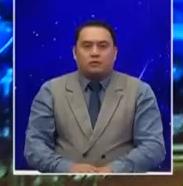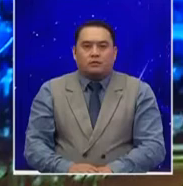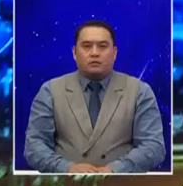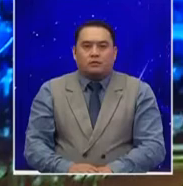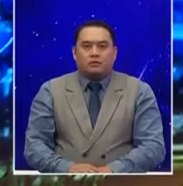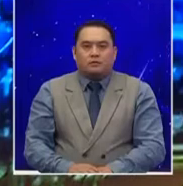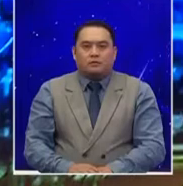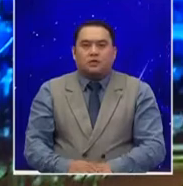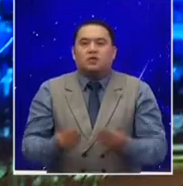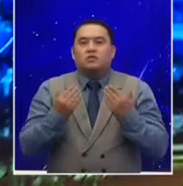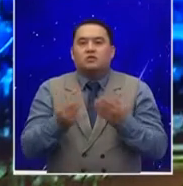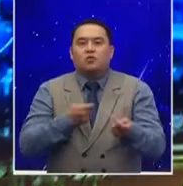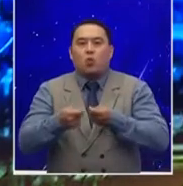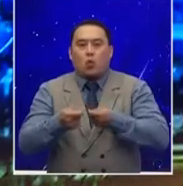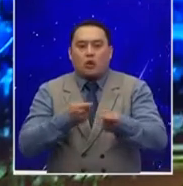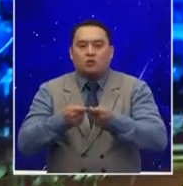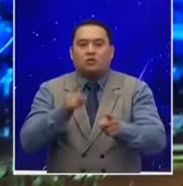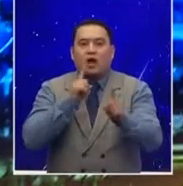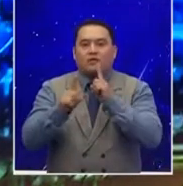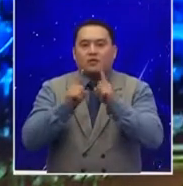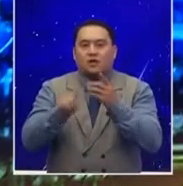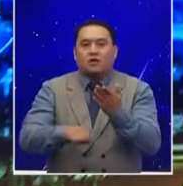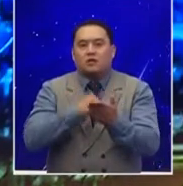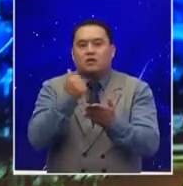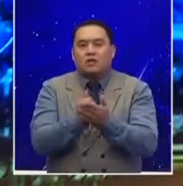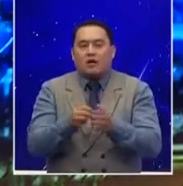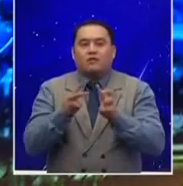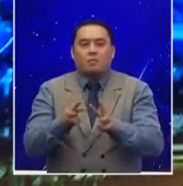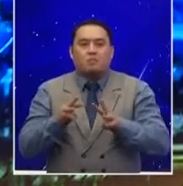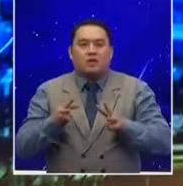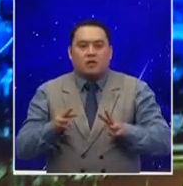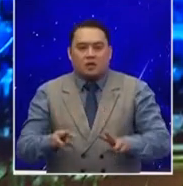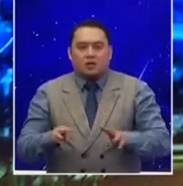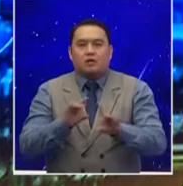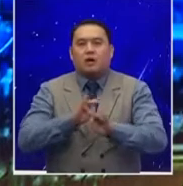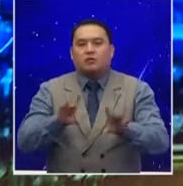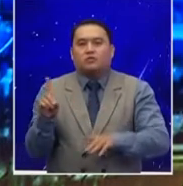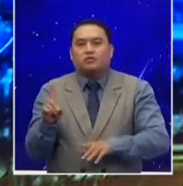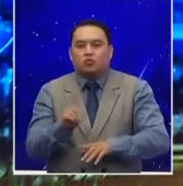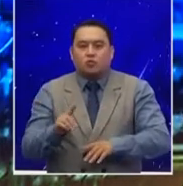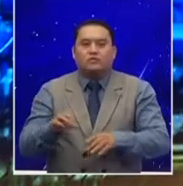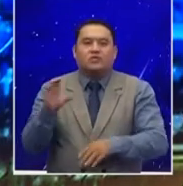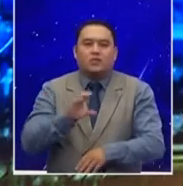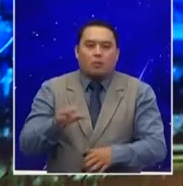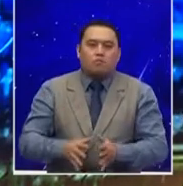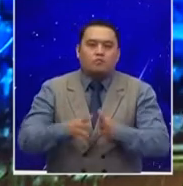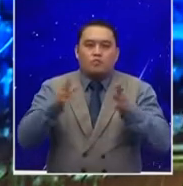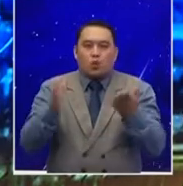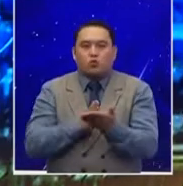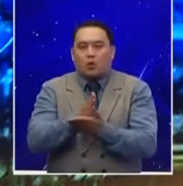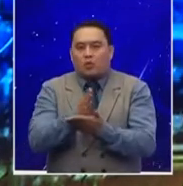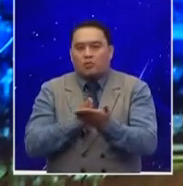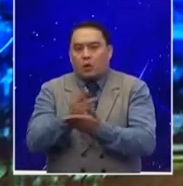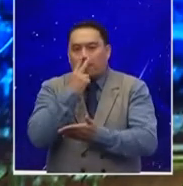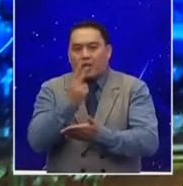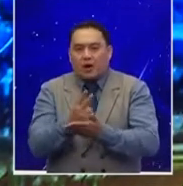На прошедшем сегодня правительственном совещании под председательством премьер-министра Аскара Мамина отмечено, что в сентябре большинство